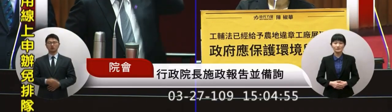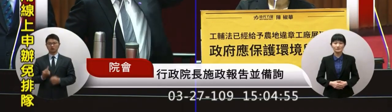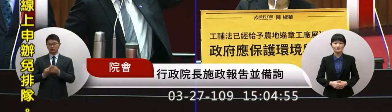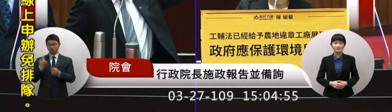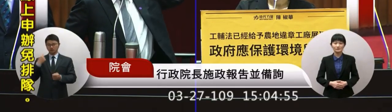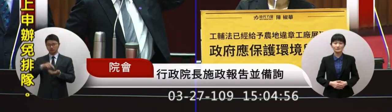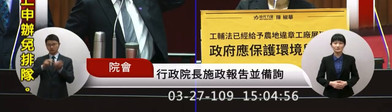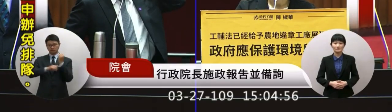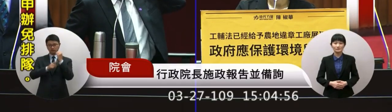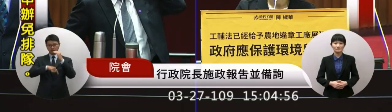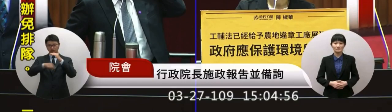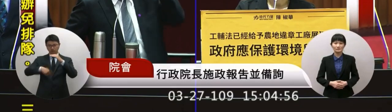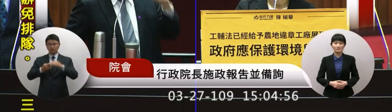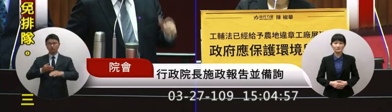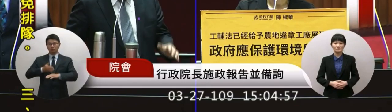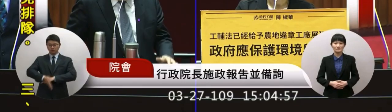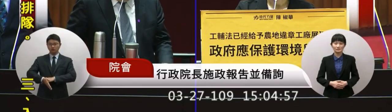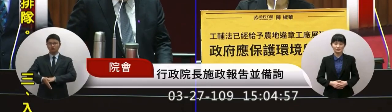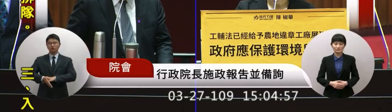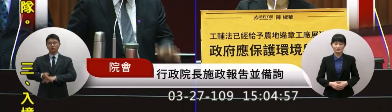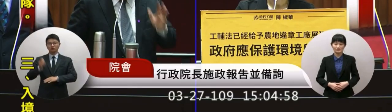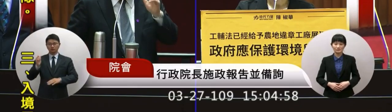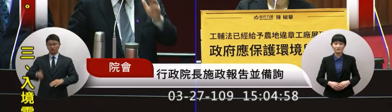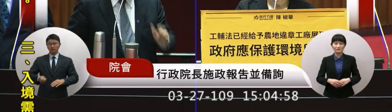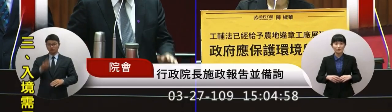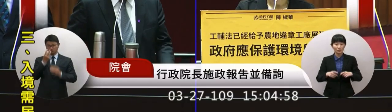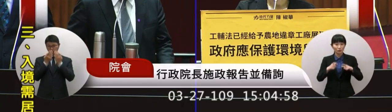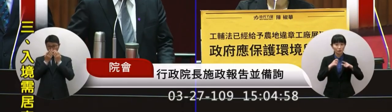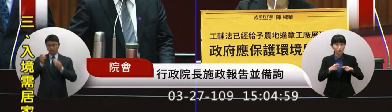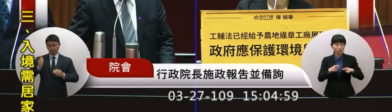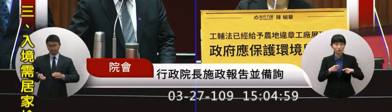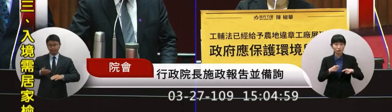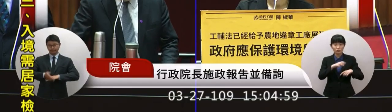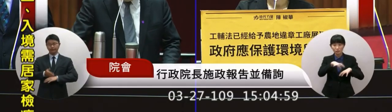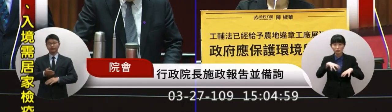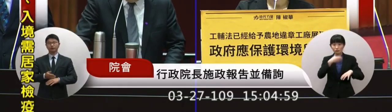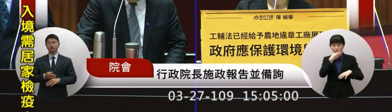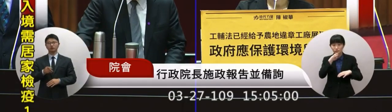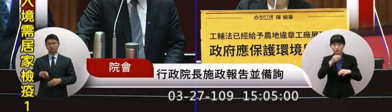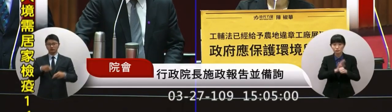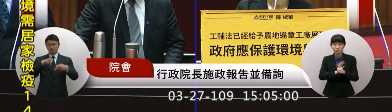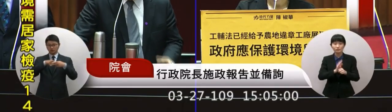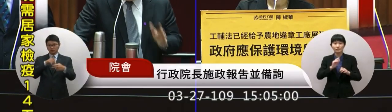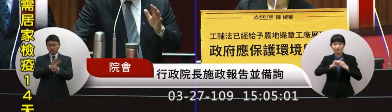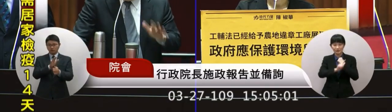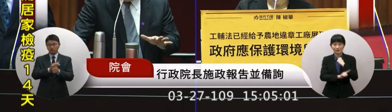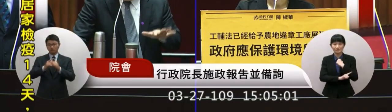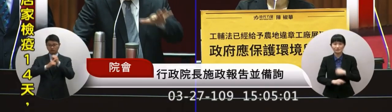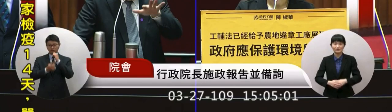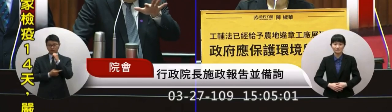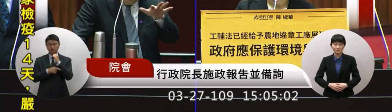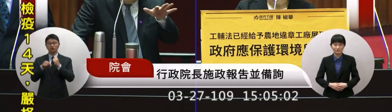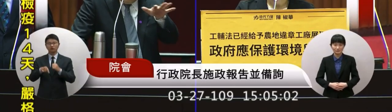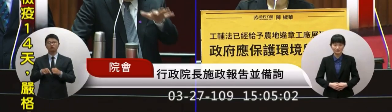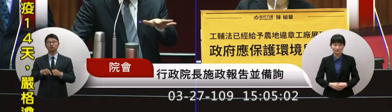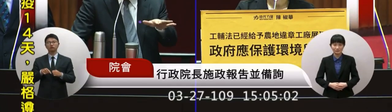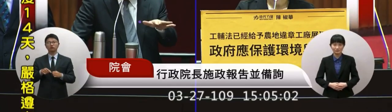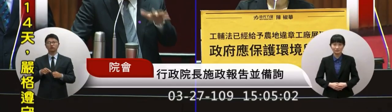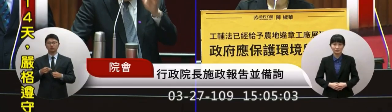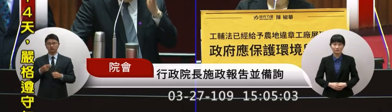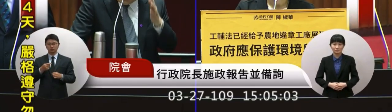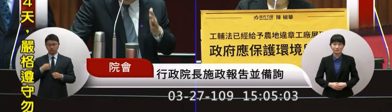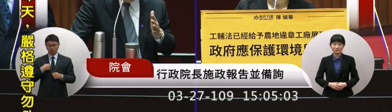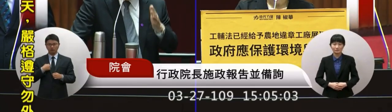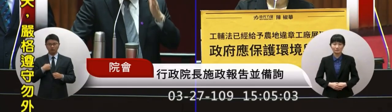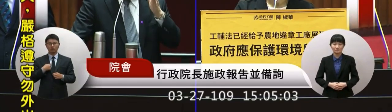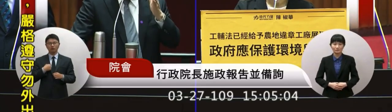一个 公福法， 三读通过的， 对 这个公福法，我们都看到要面面俱到。